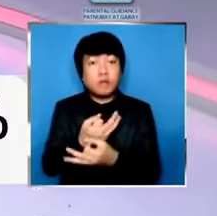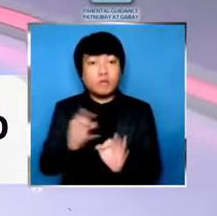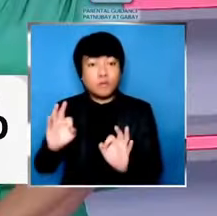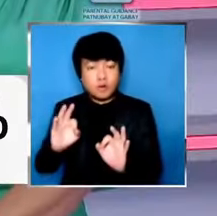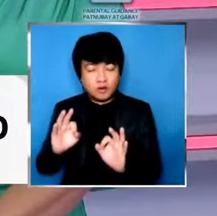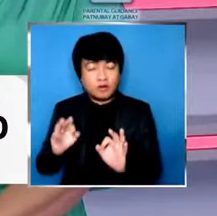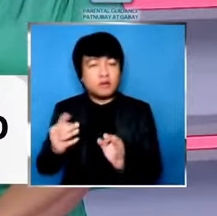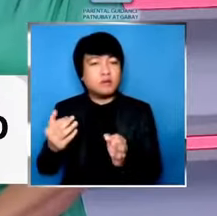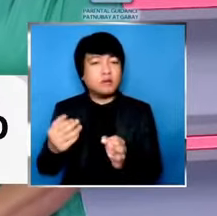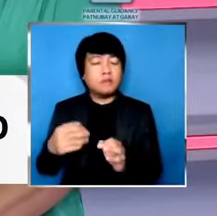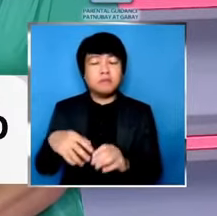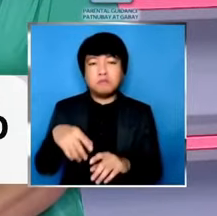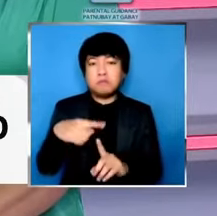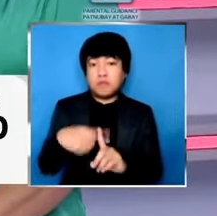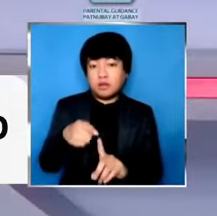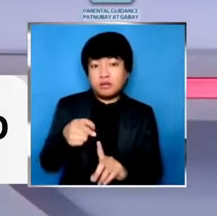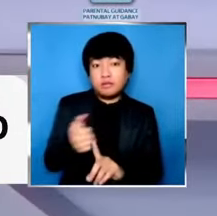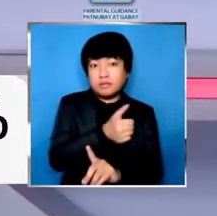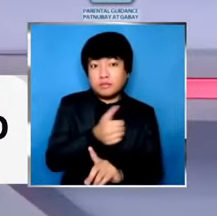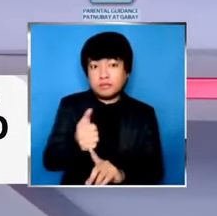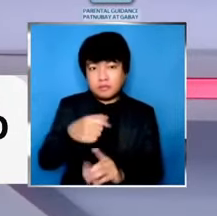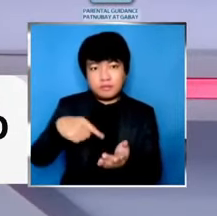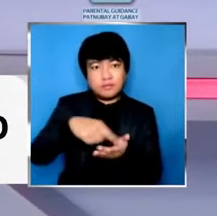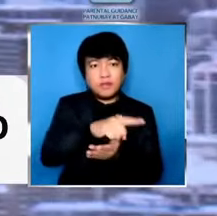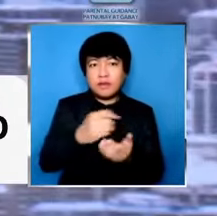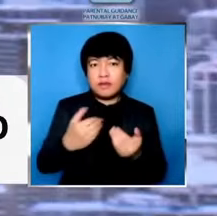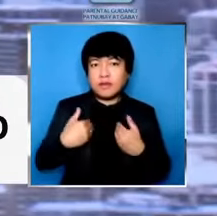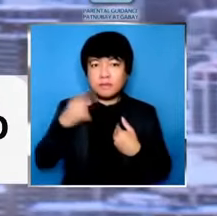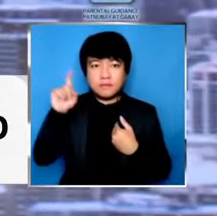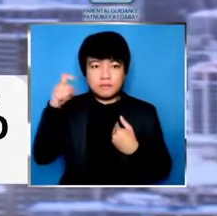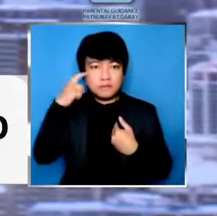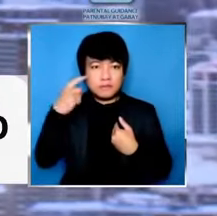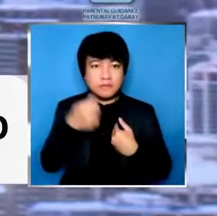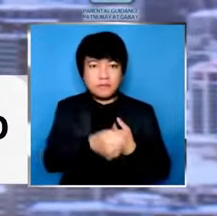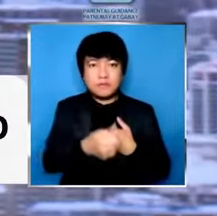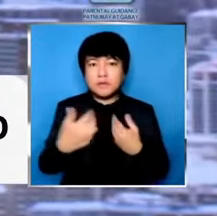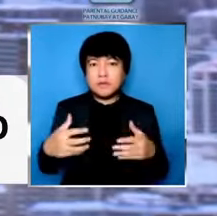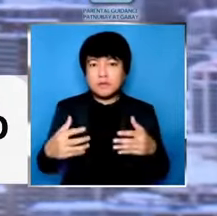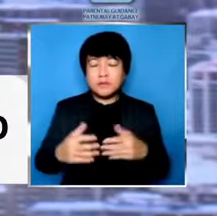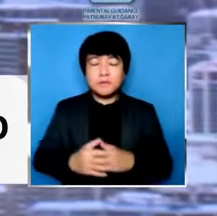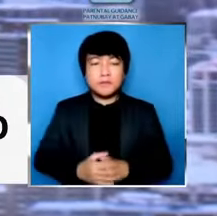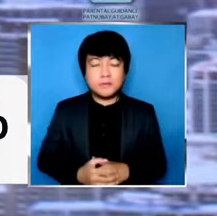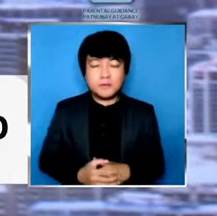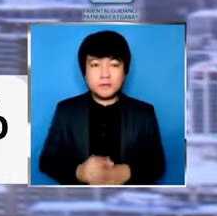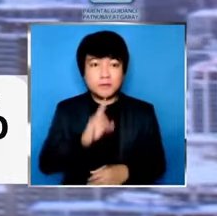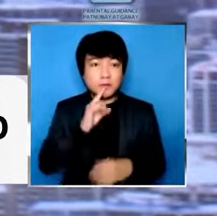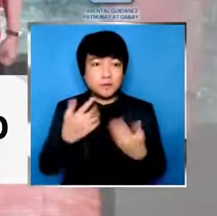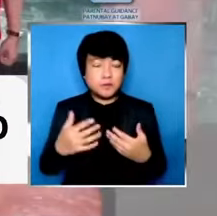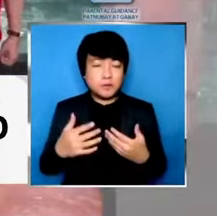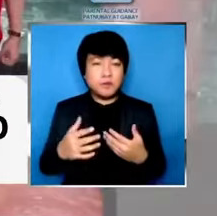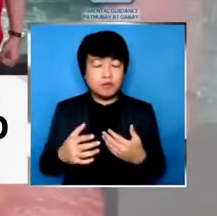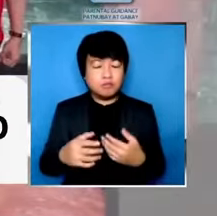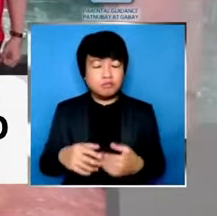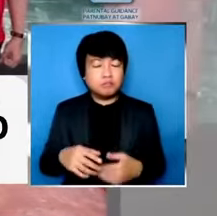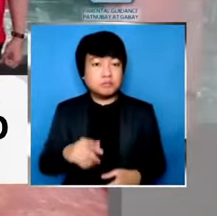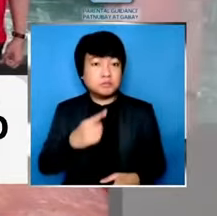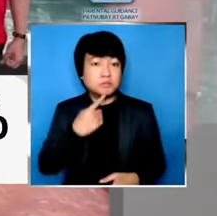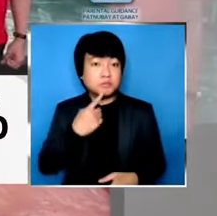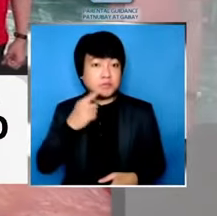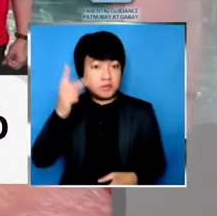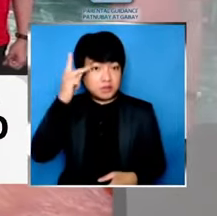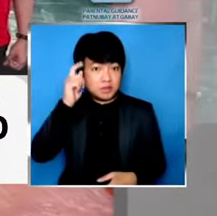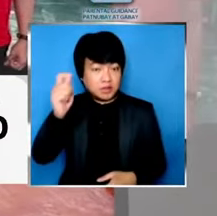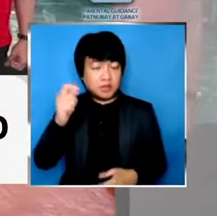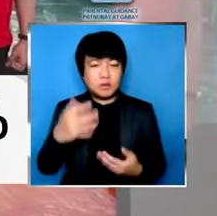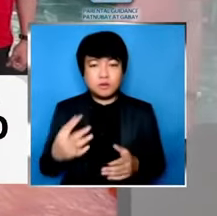kailangan matuto rin. May pasweldo rin sila, may pa-allowance. Iba pa rin yung pakiramdam ng person-to-person tutoring. Yes, kasi pwedeng matuto sa Google yan. Lahat naman ng